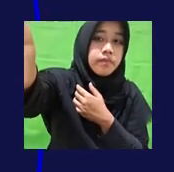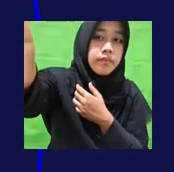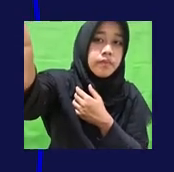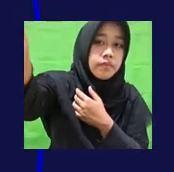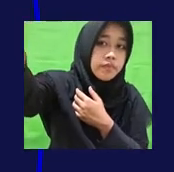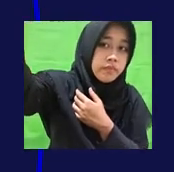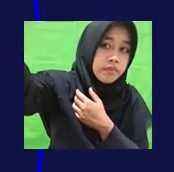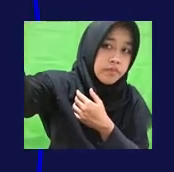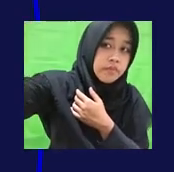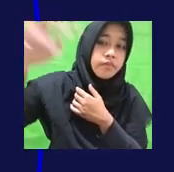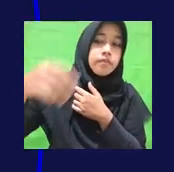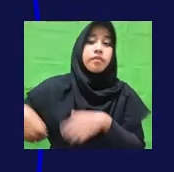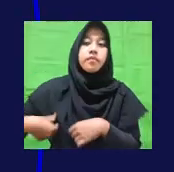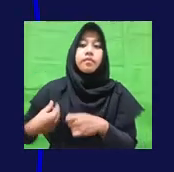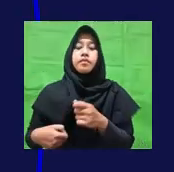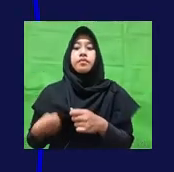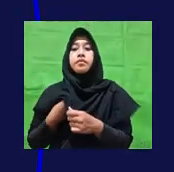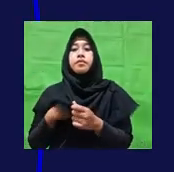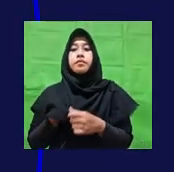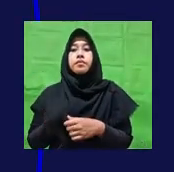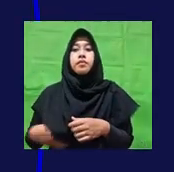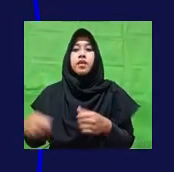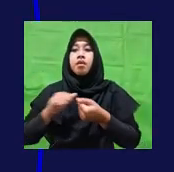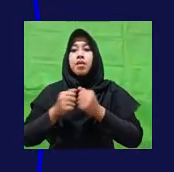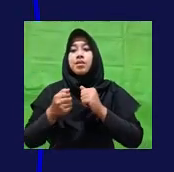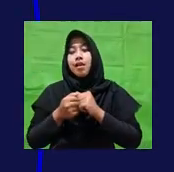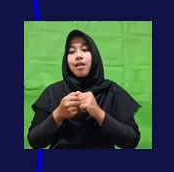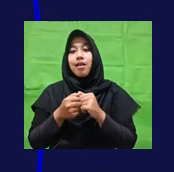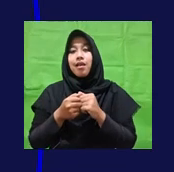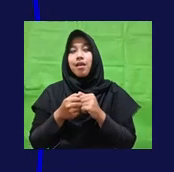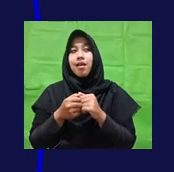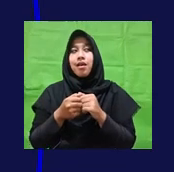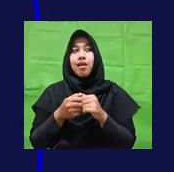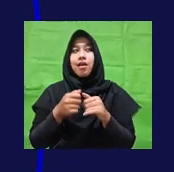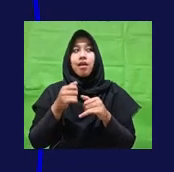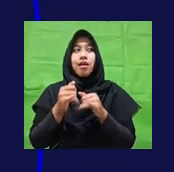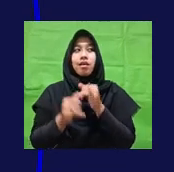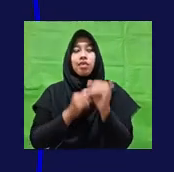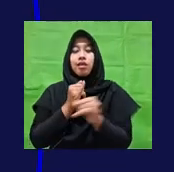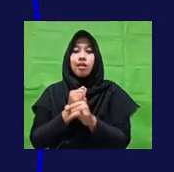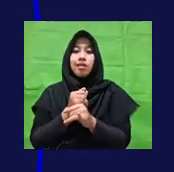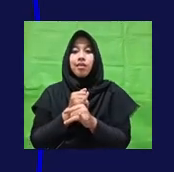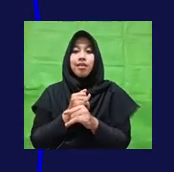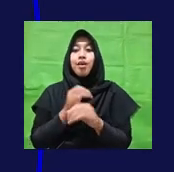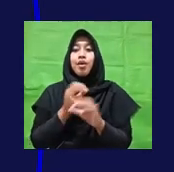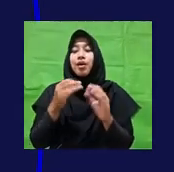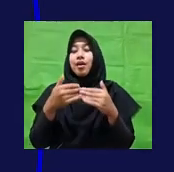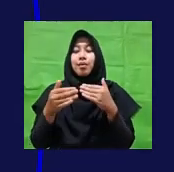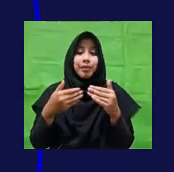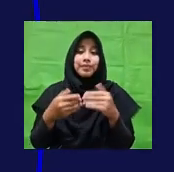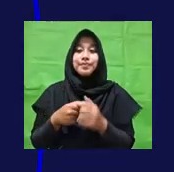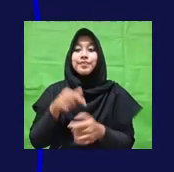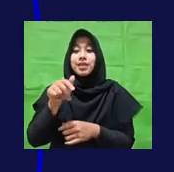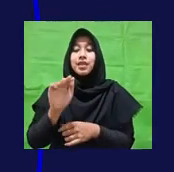Ada masalah koneksi ya? Belum tergeser ya? Oke, nggak apa-apa. Nggak apa-apa ya? Sebenarnya di sini nanti